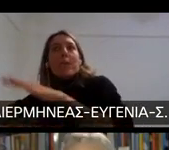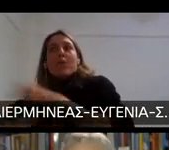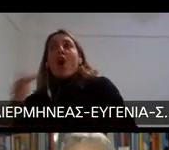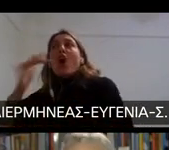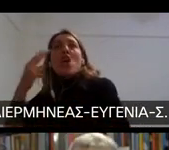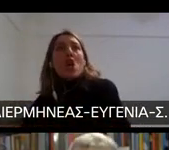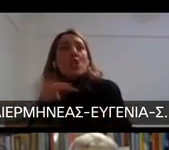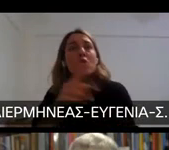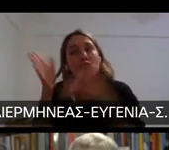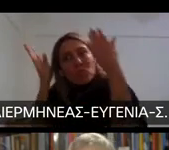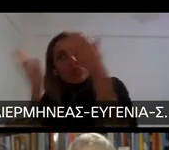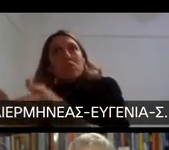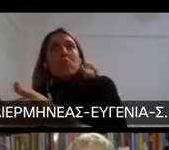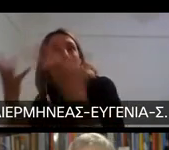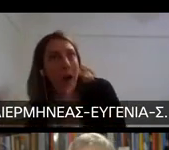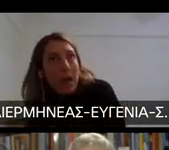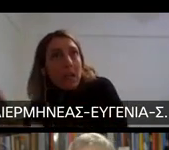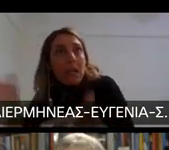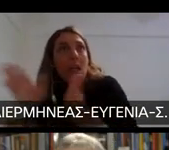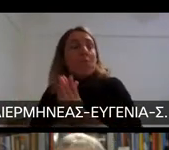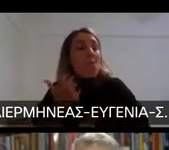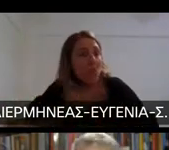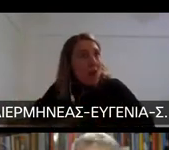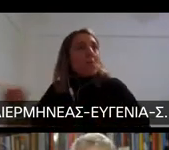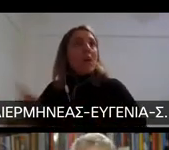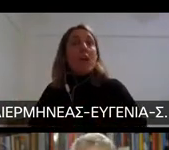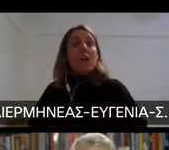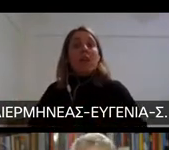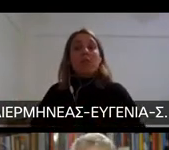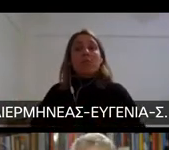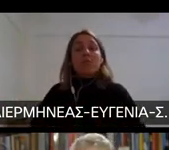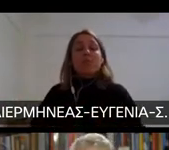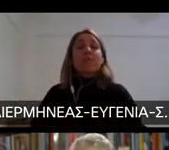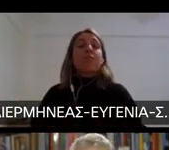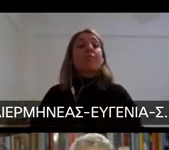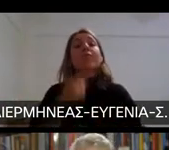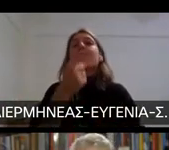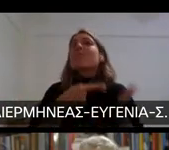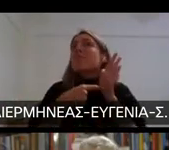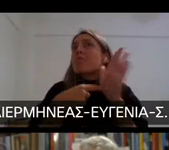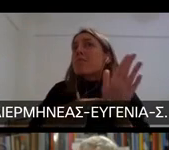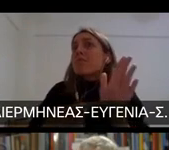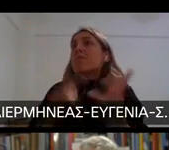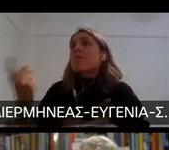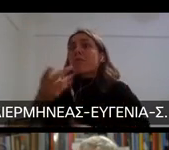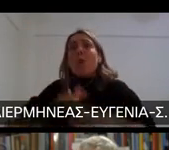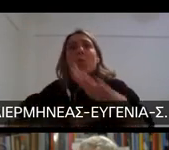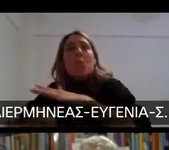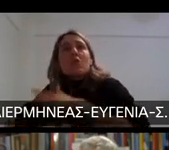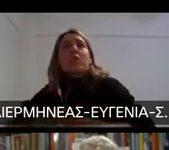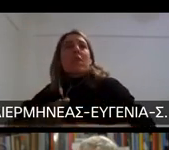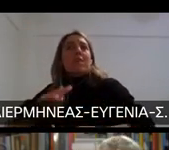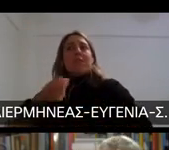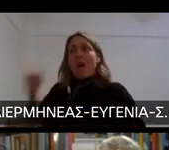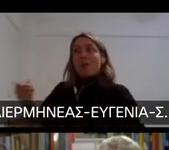να γίνεται λόγος για το πώς θα διατηρηθεί η γλώσσα των μεταναστών και των προσφύγων. Επιπλέον προβάλλονται οι μετανάστες και οι πρόσφυγες